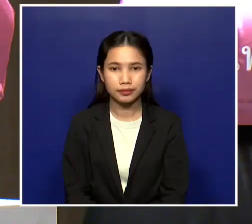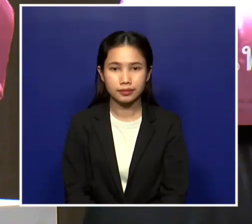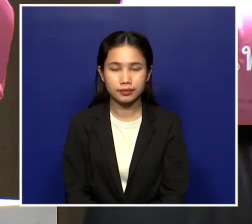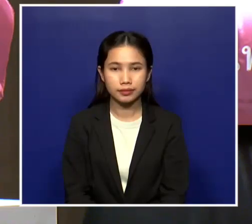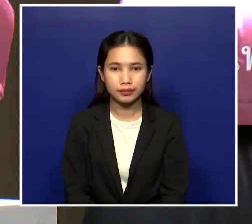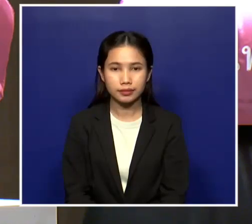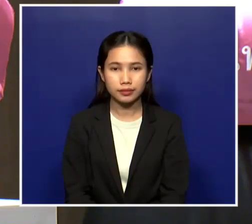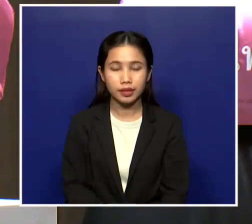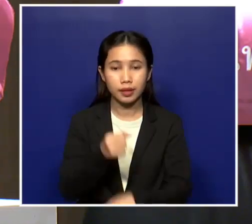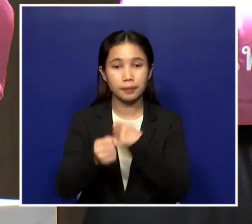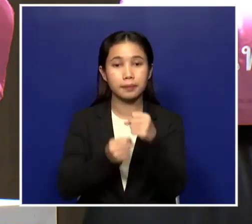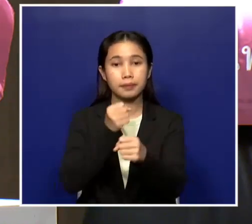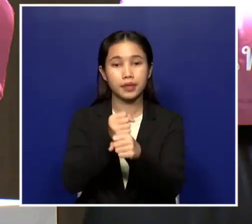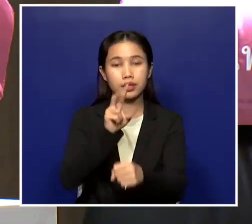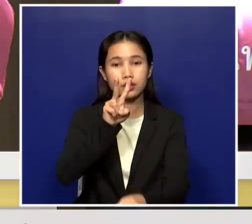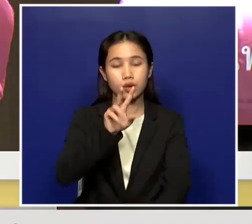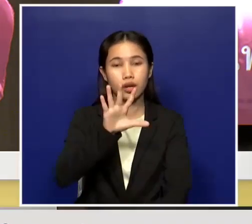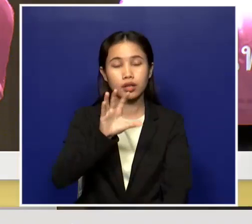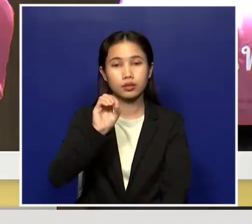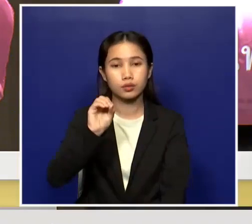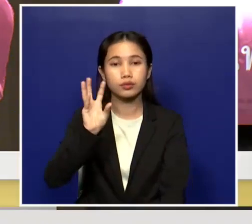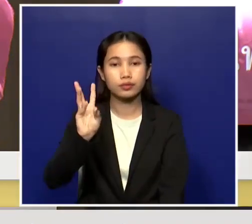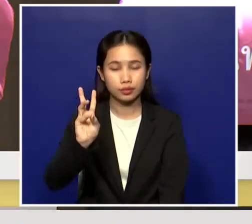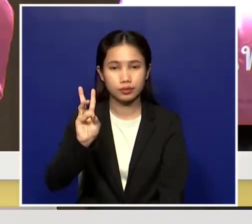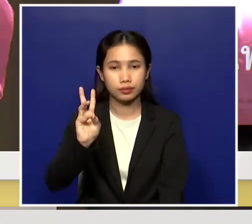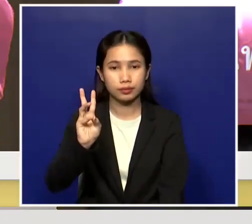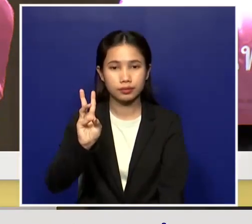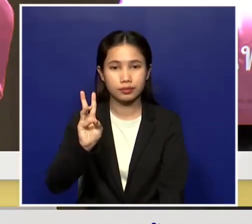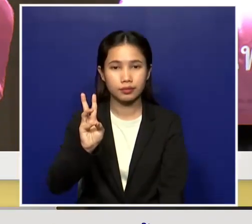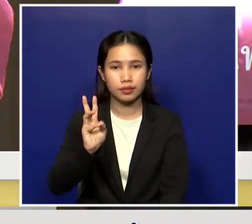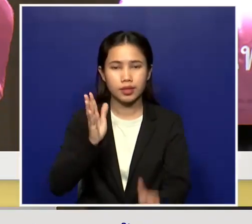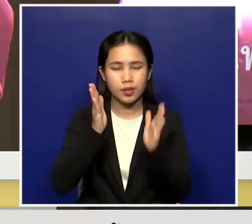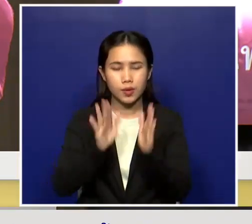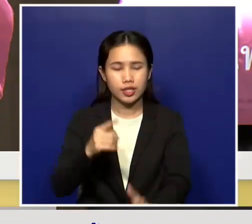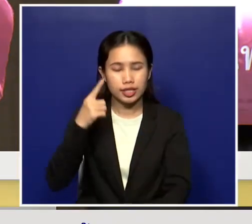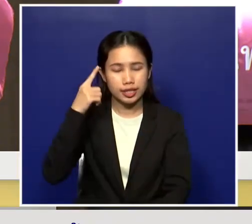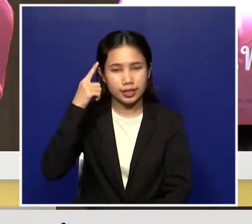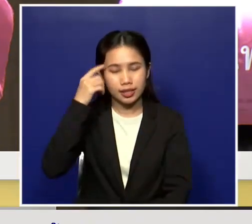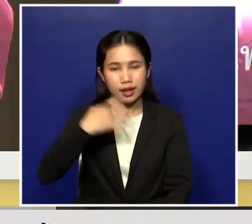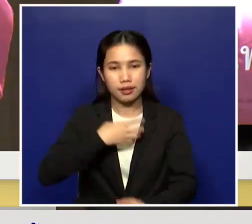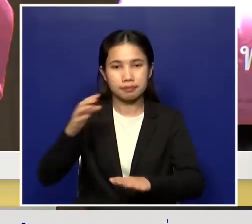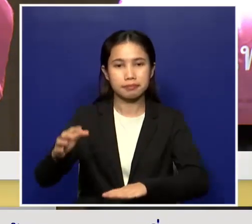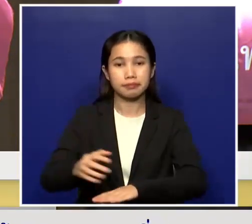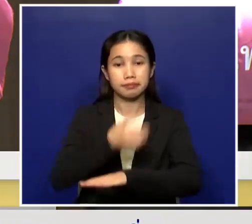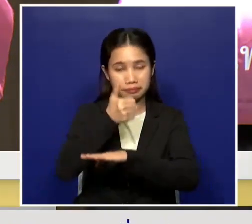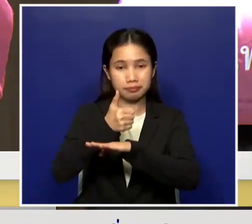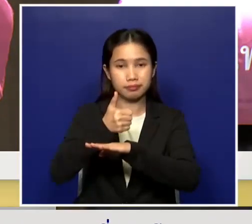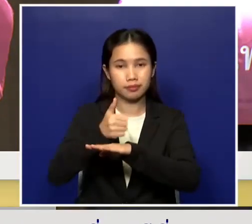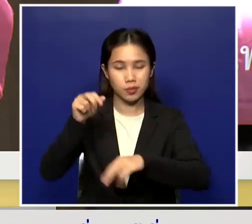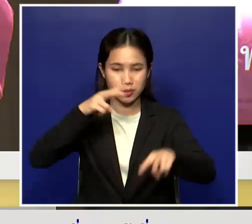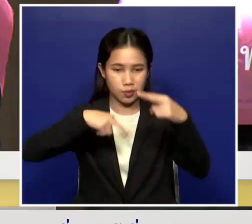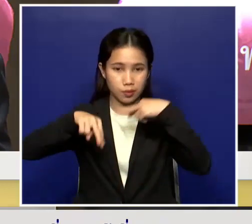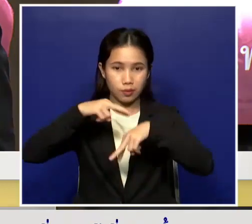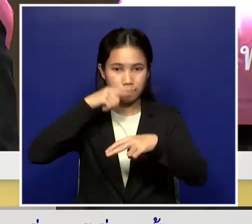ในช่วงปี2506ได้มีคนบ้าอำนาจขึ้นมาปกครองประเทศนี่นะเข้าคุณประยุทธ์นะ